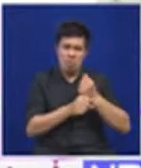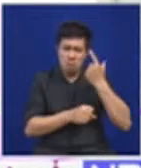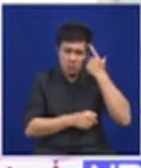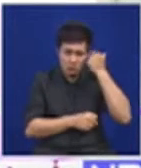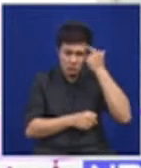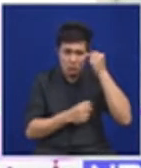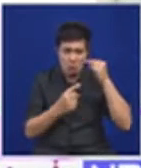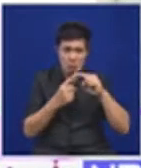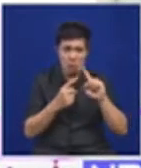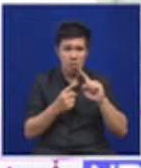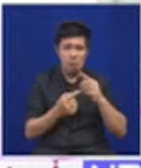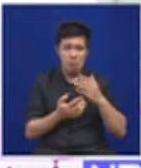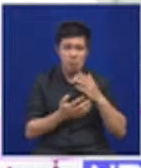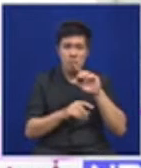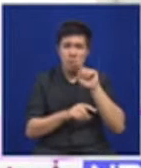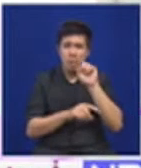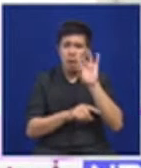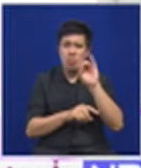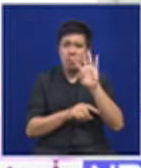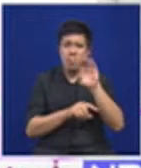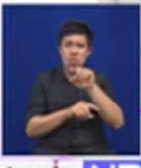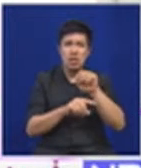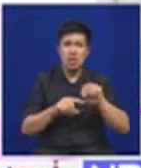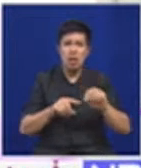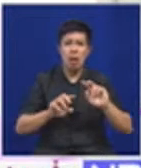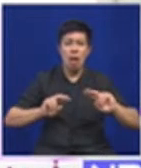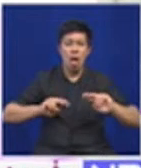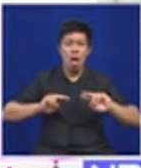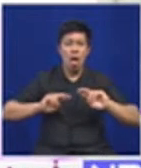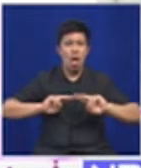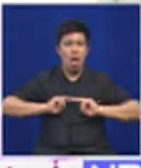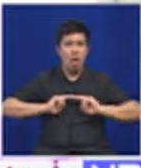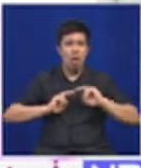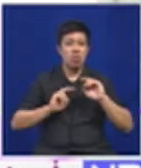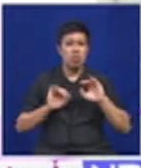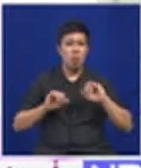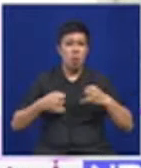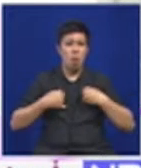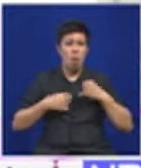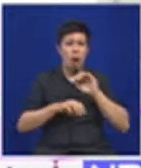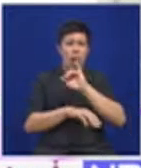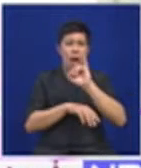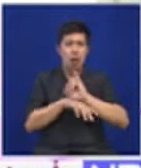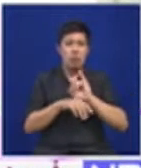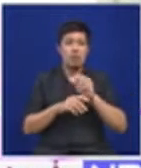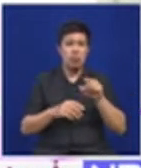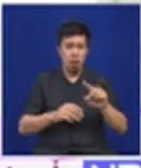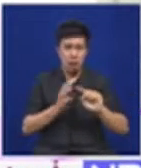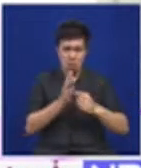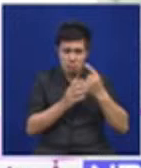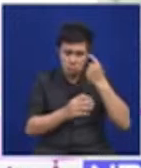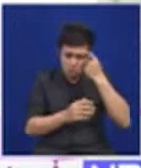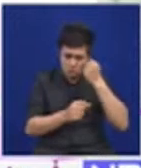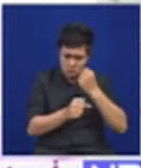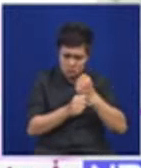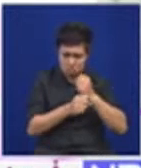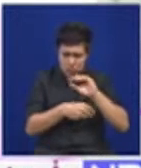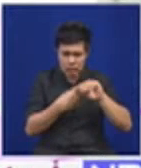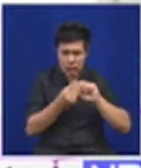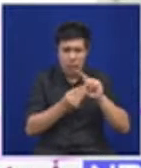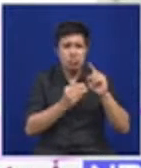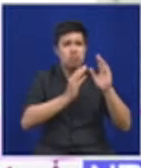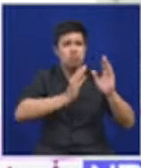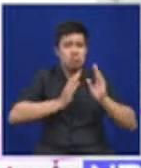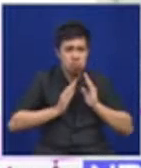ามีเฉลี่ย 84% เขาเป็นเจ้าของสวนยาง 1-30 ไร่เนี่ยเขาจึงใช้หลักการแรกคือ1เขายึดหลักเศรษฐกิจพอเพียง